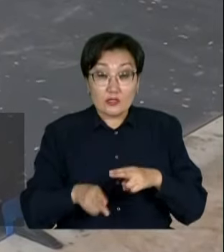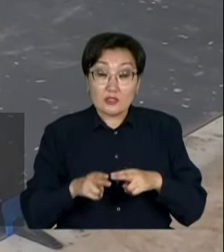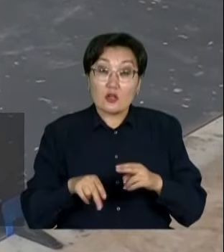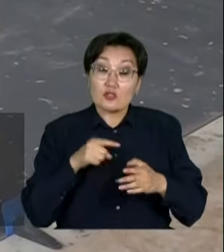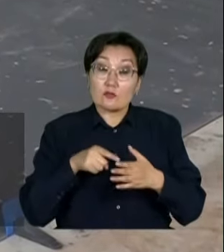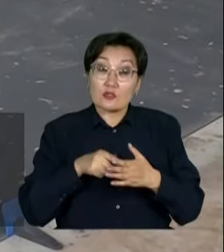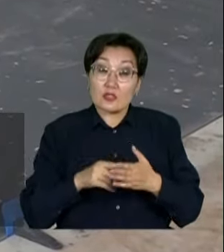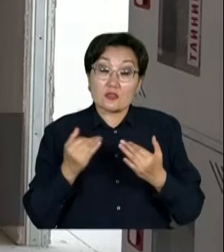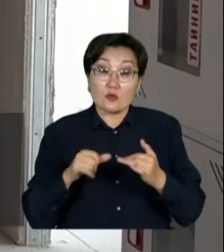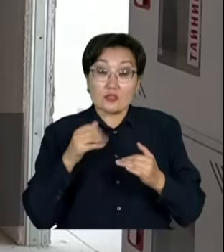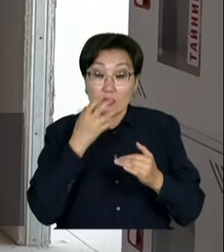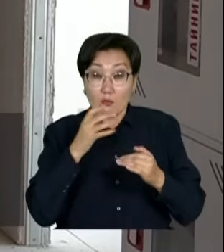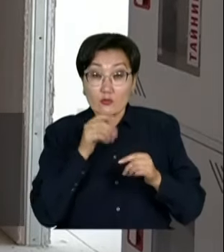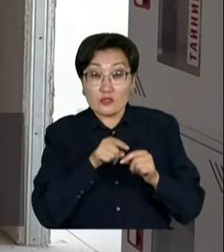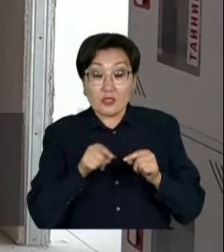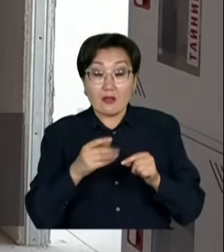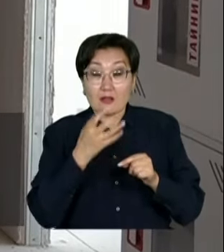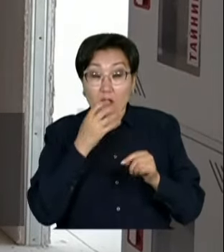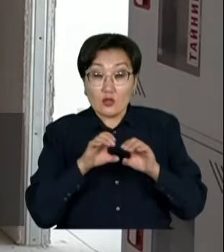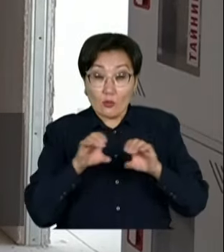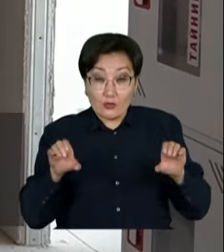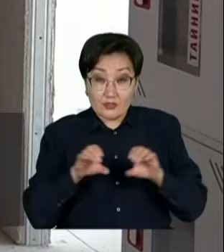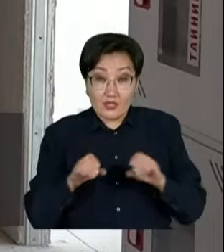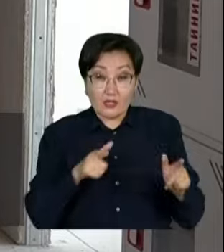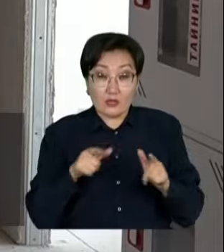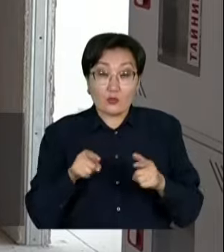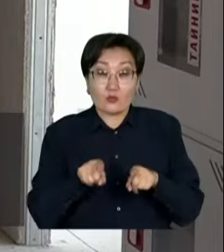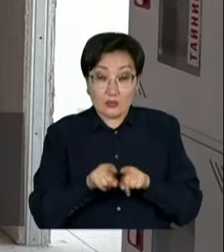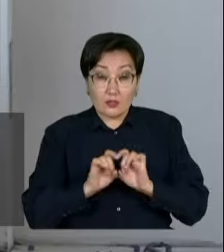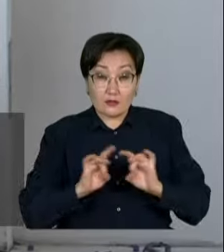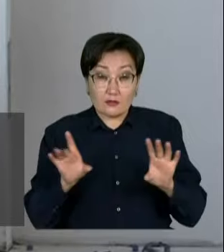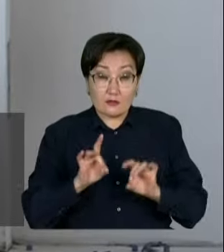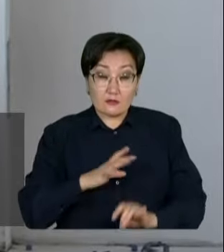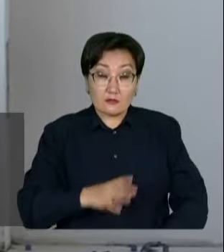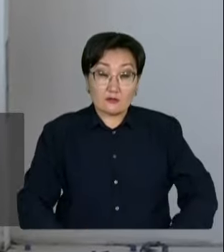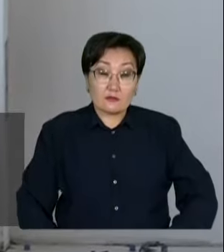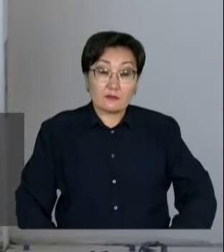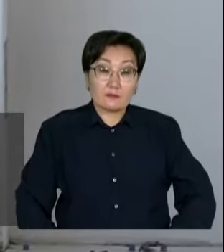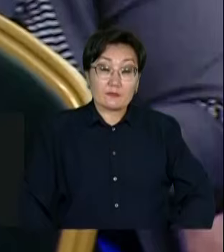сондай-ақ мегаполистің жылыту маусымына дайындығы жайлы сөз қозғады.